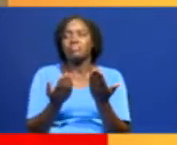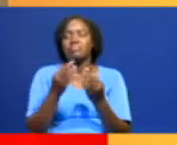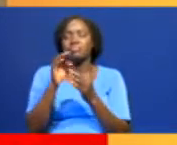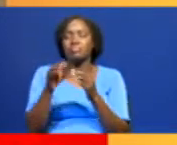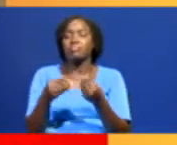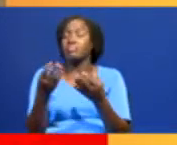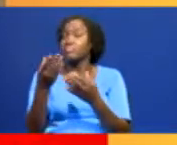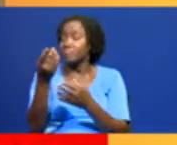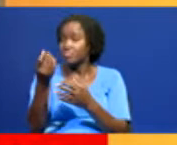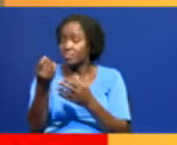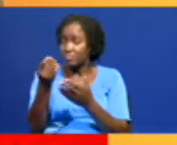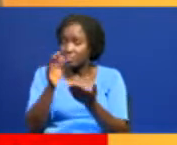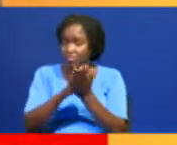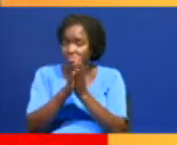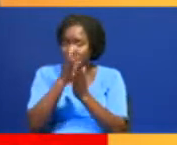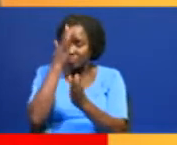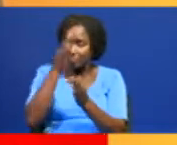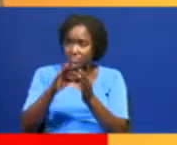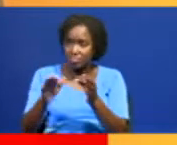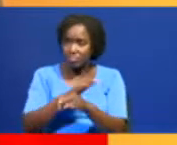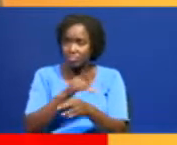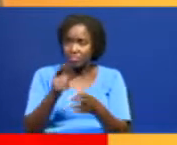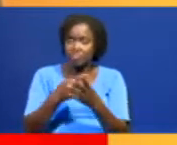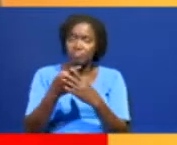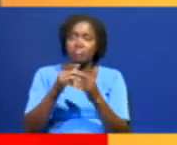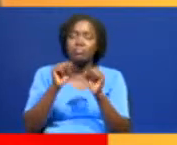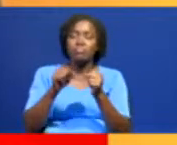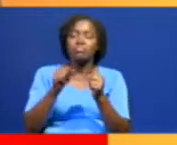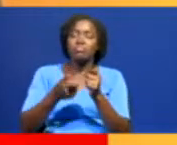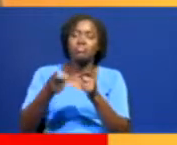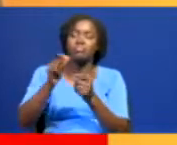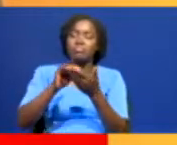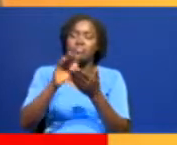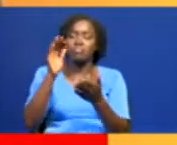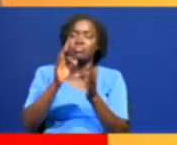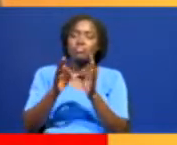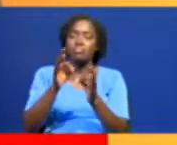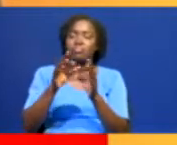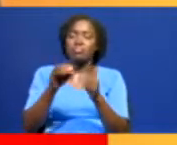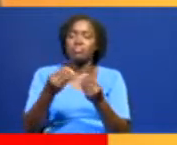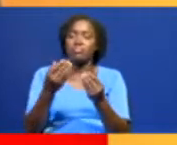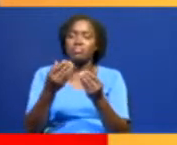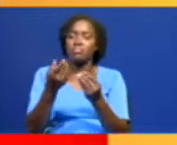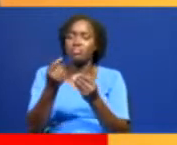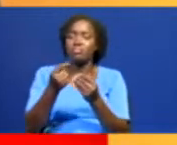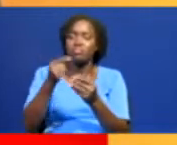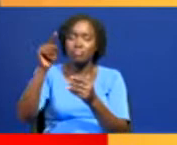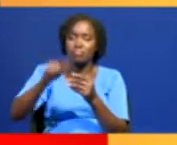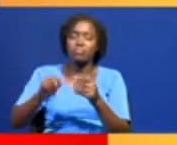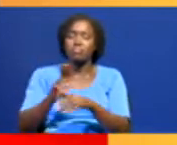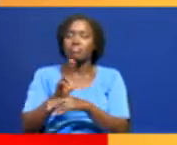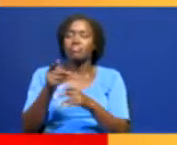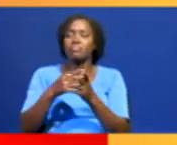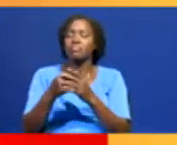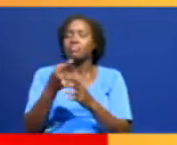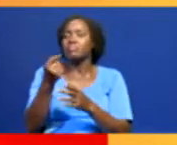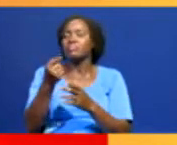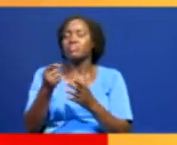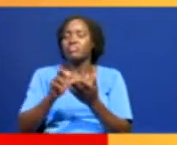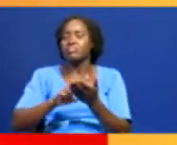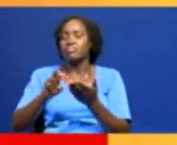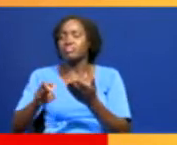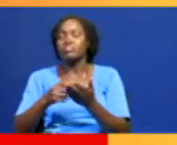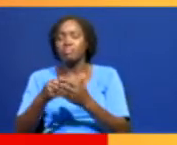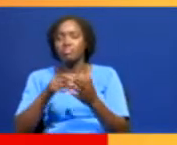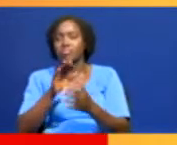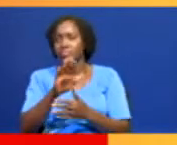ukipewa ndogo na uweze kutumia unaweza kupewa kubwa, na ukipewa ndogo na uweze tumia hata ile kidogo uko nayo utanyang'anywa.